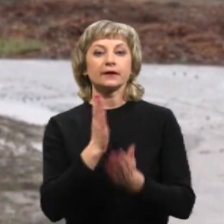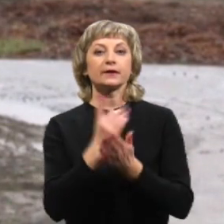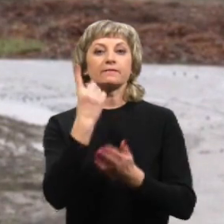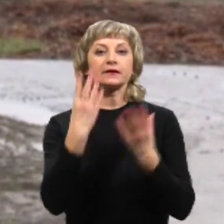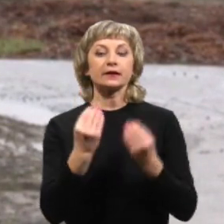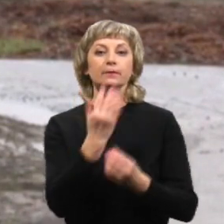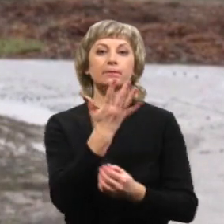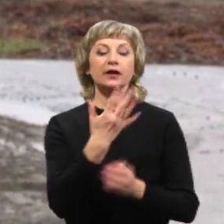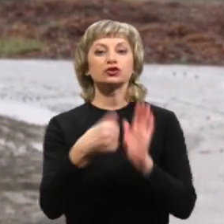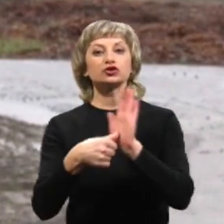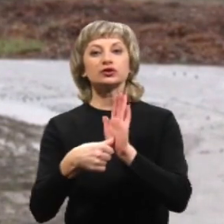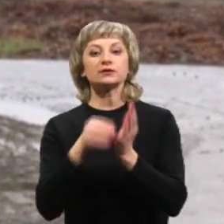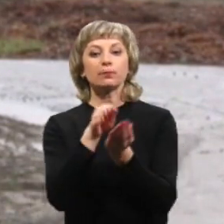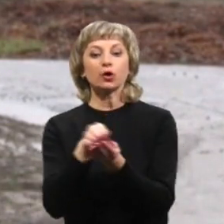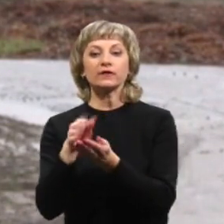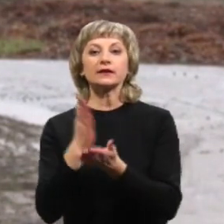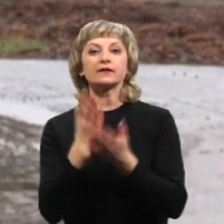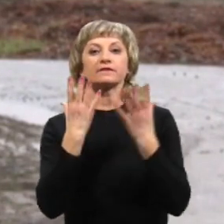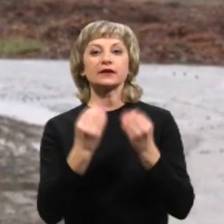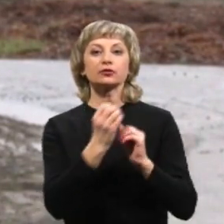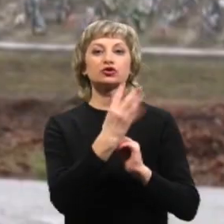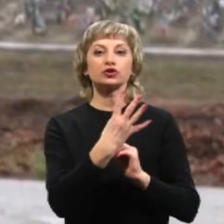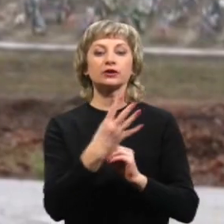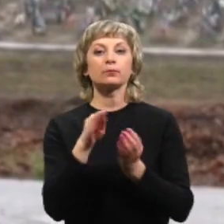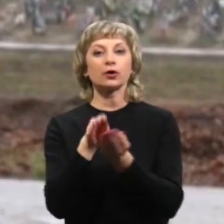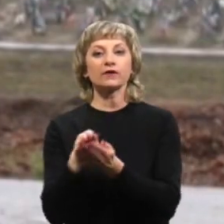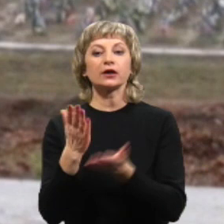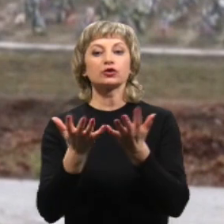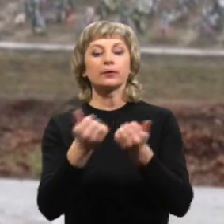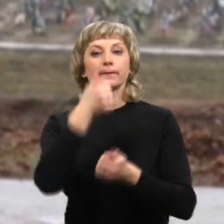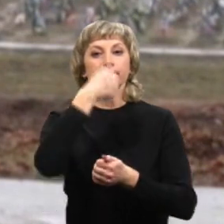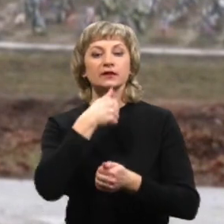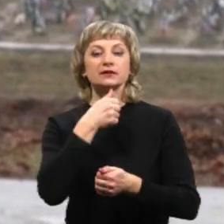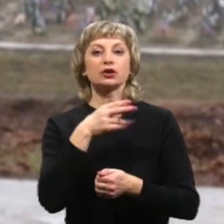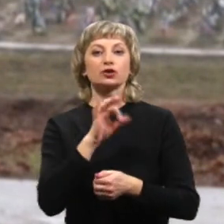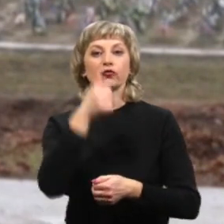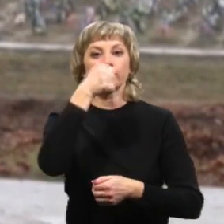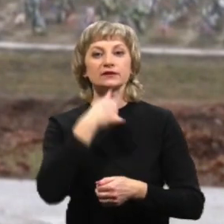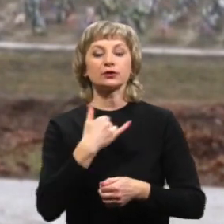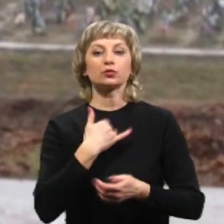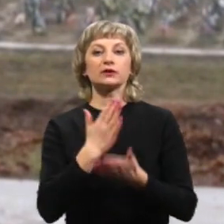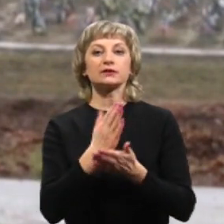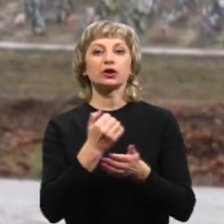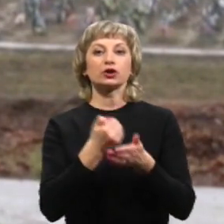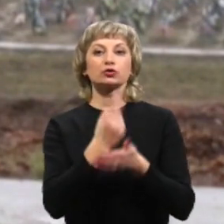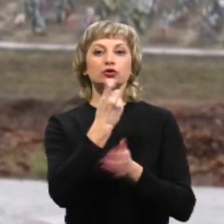по 5, і по 6 поховань, є в день і по 14 поховань. Якщо брати місяць, то в місяць у нас є десь до